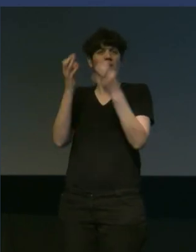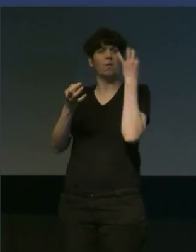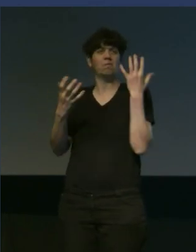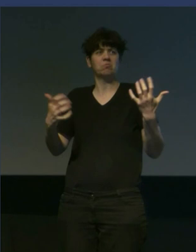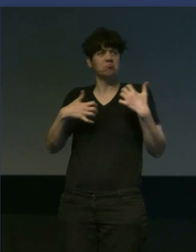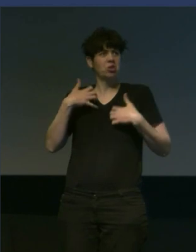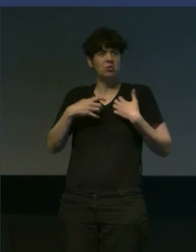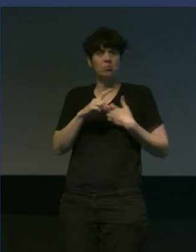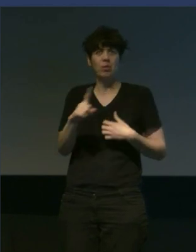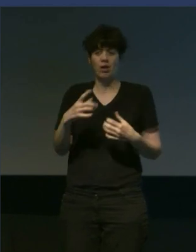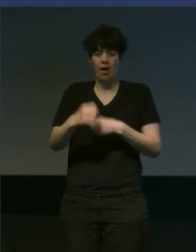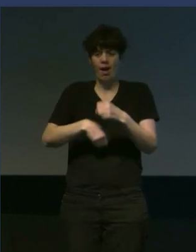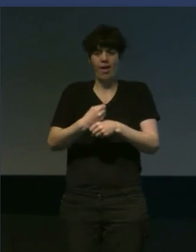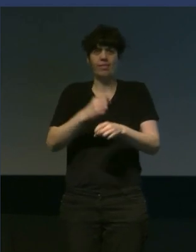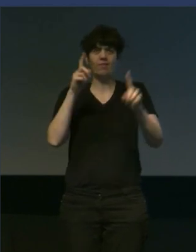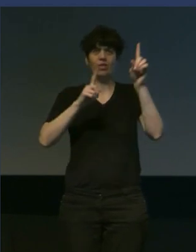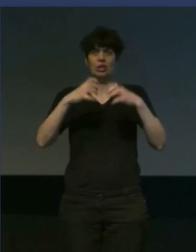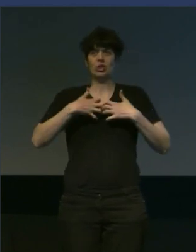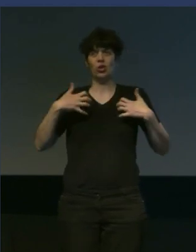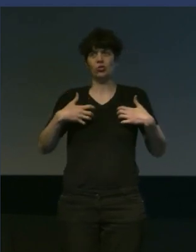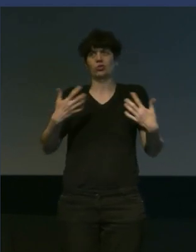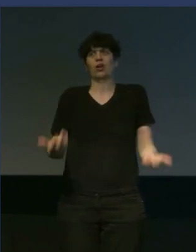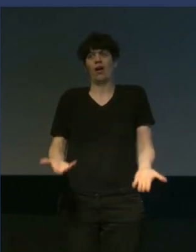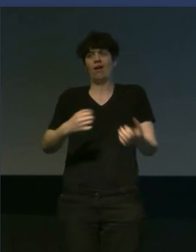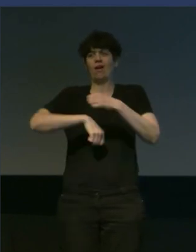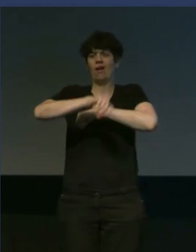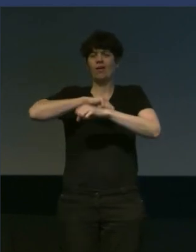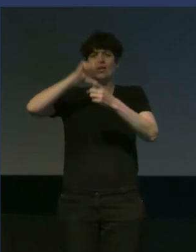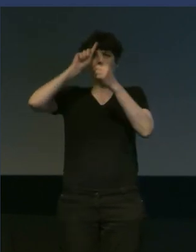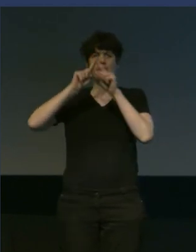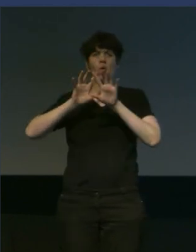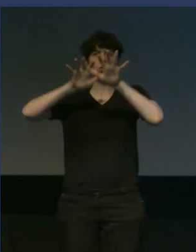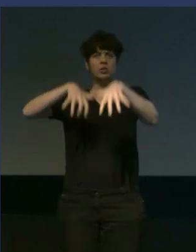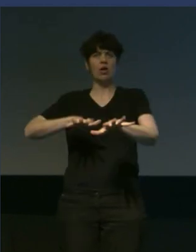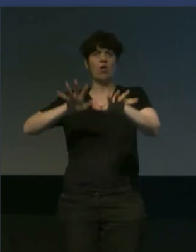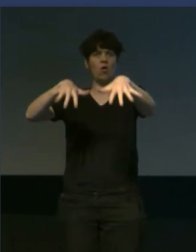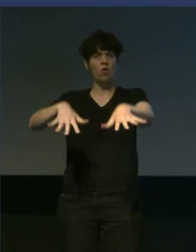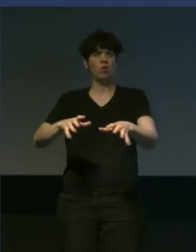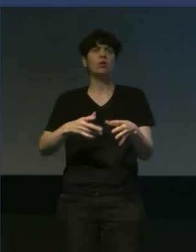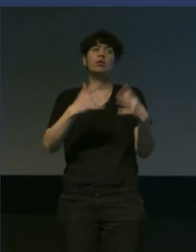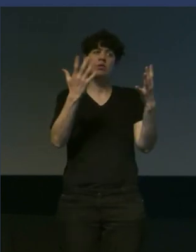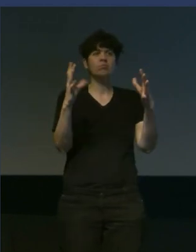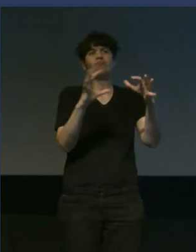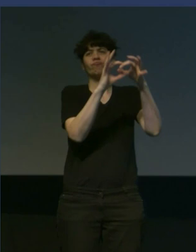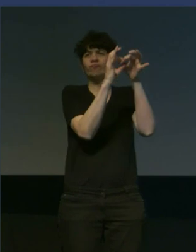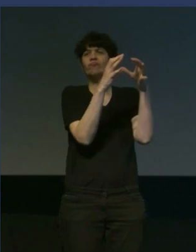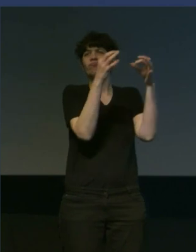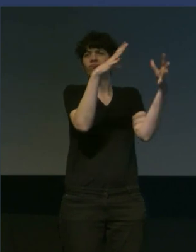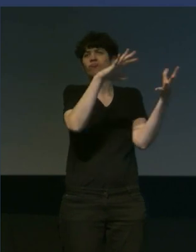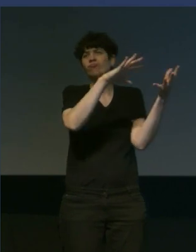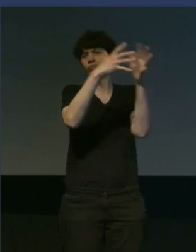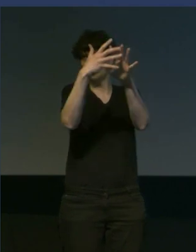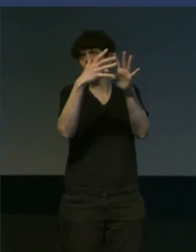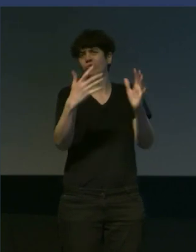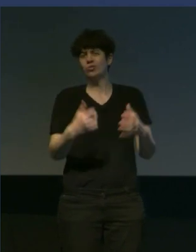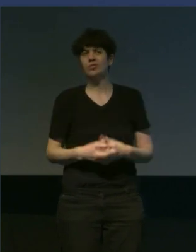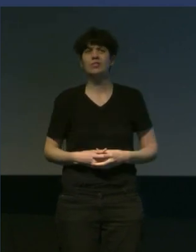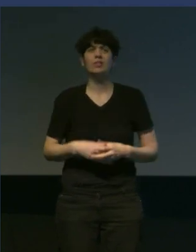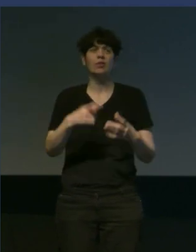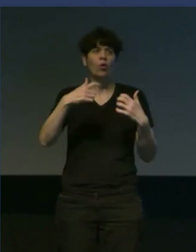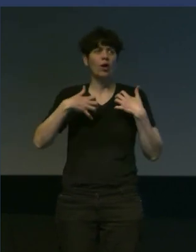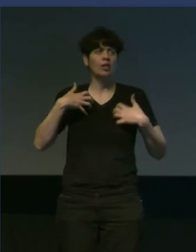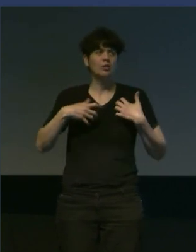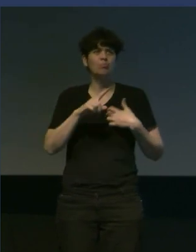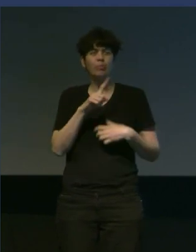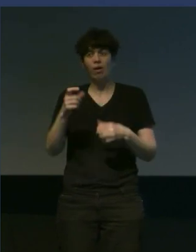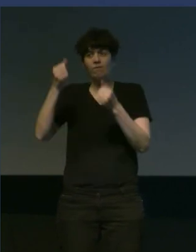année, la fête de la science, en plus, sera sur la thématique de l'océan, donc le changement climatique sera pas trop loin. Et donc, voilà, n'hésitez pas, il y aura plein d'événements gratuits. Alors ça,